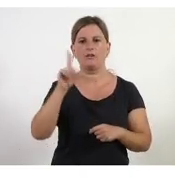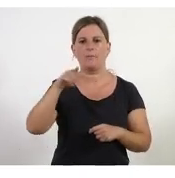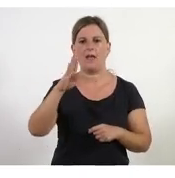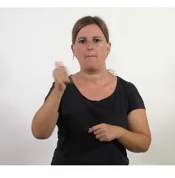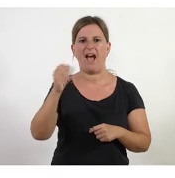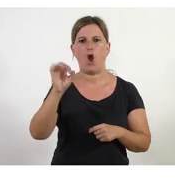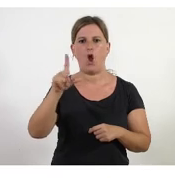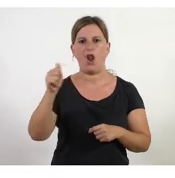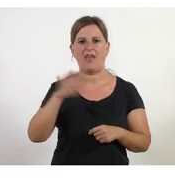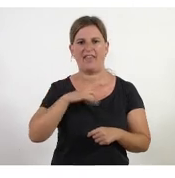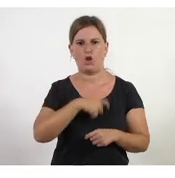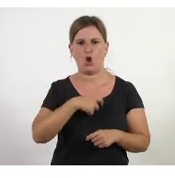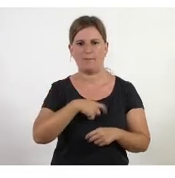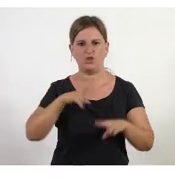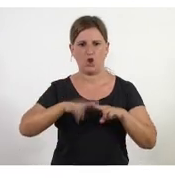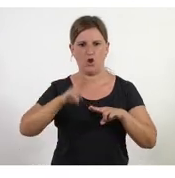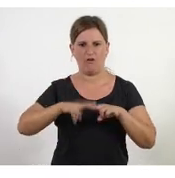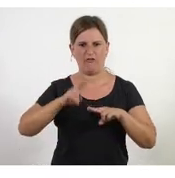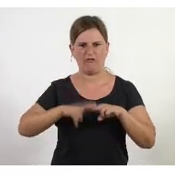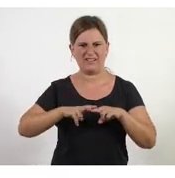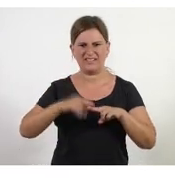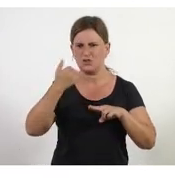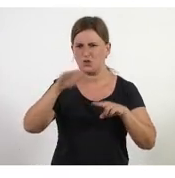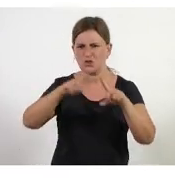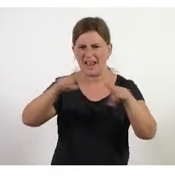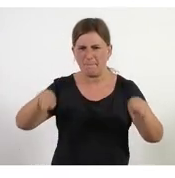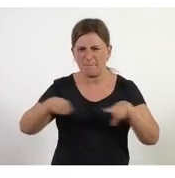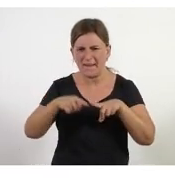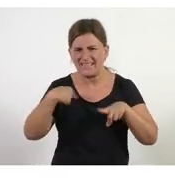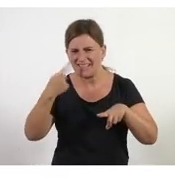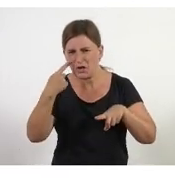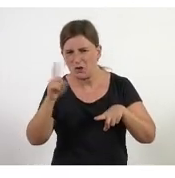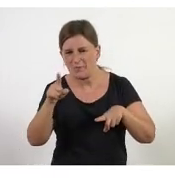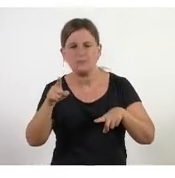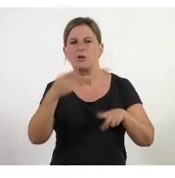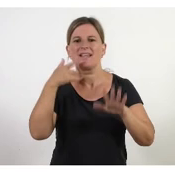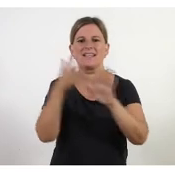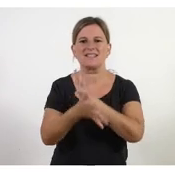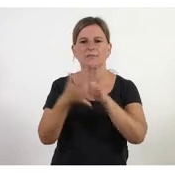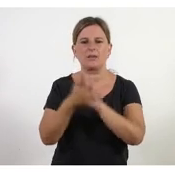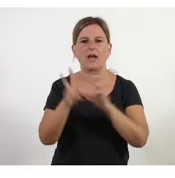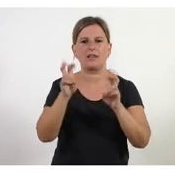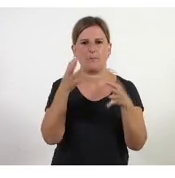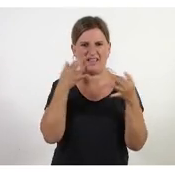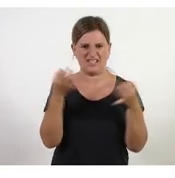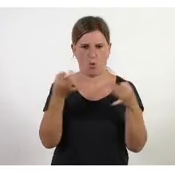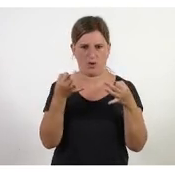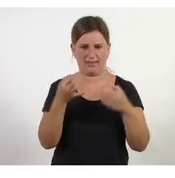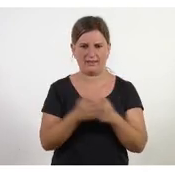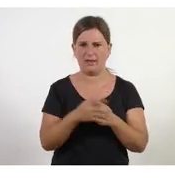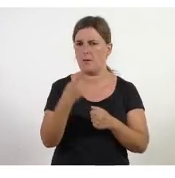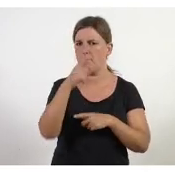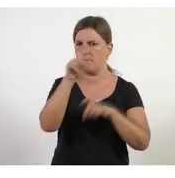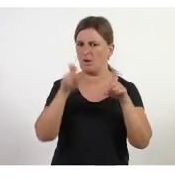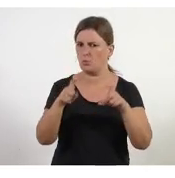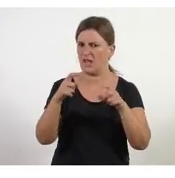Paola Molero de la Comissió de Festes de no sé de quina plaça, perquè no puc veure, ens parlen sobre la seguretat i, per exemple, ens pregunten,